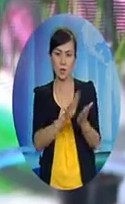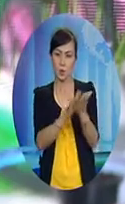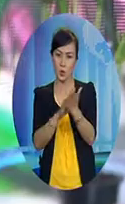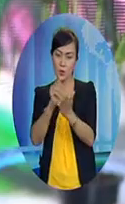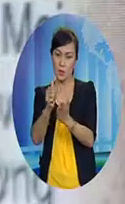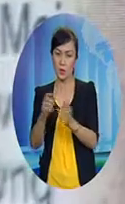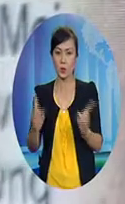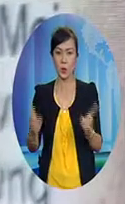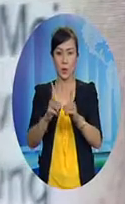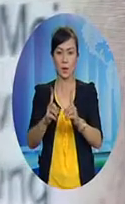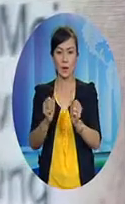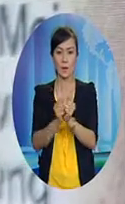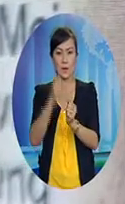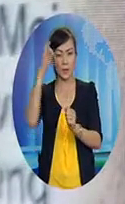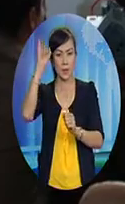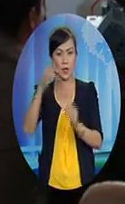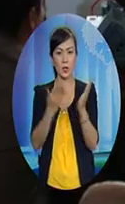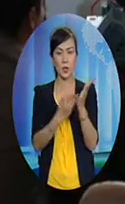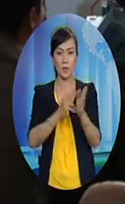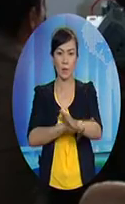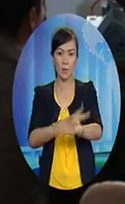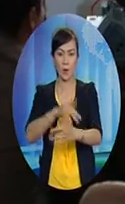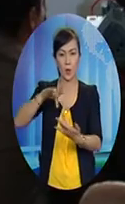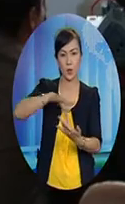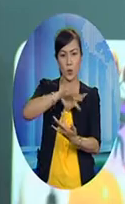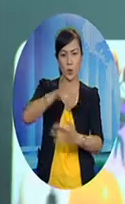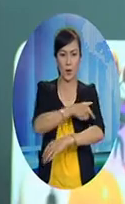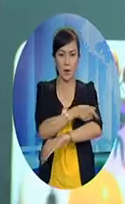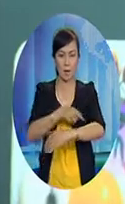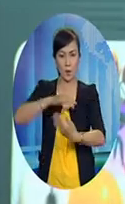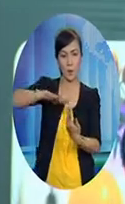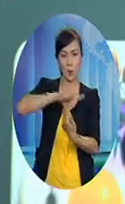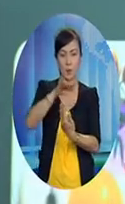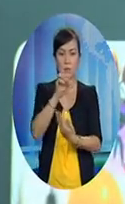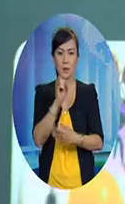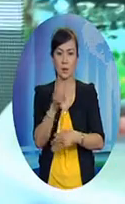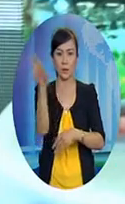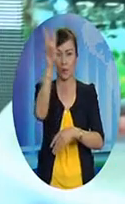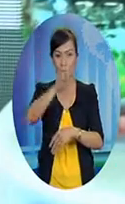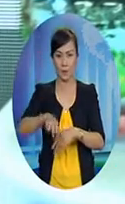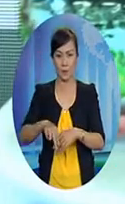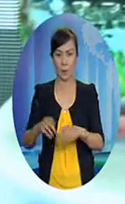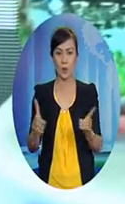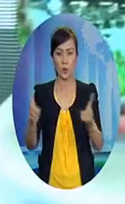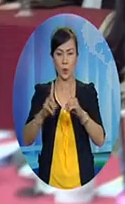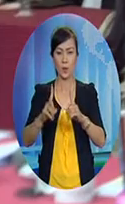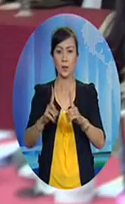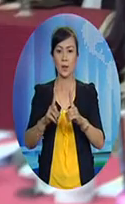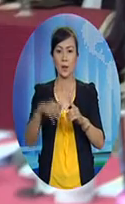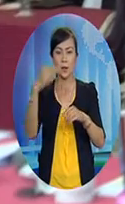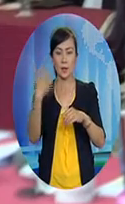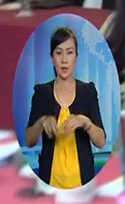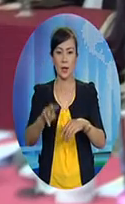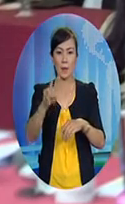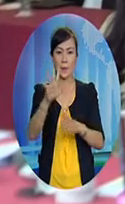vào vòng chung kết với các dự án giới thiệu về văn hóa, du lịch và bảo vệ môi trường tại Việt Nam. Vòng chung kết đối đầu trực tiếp diễn ra vào